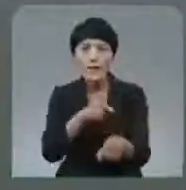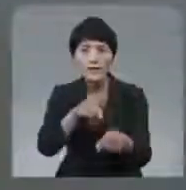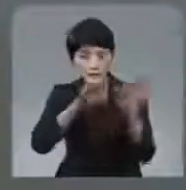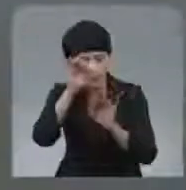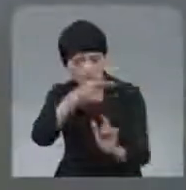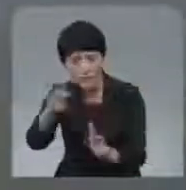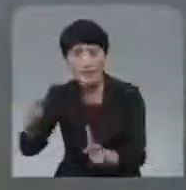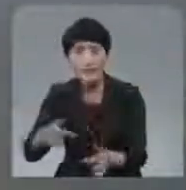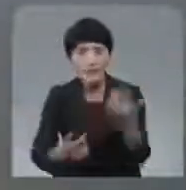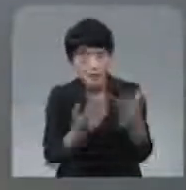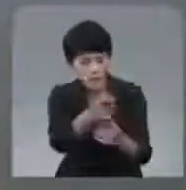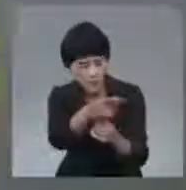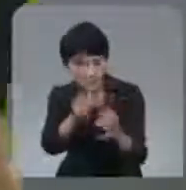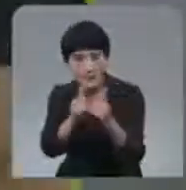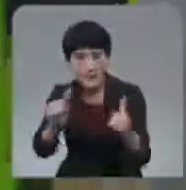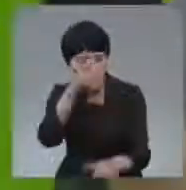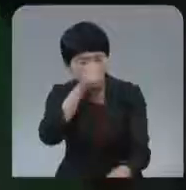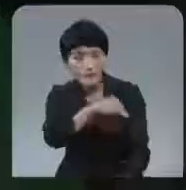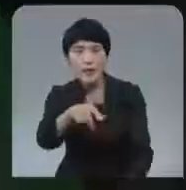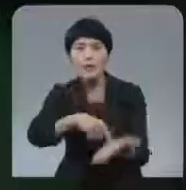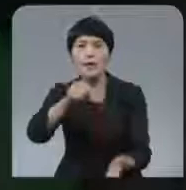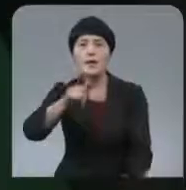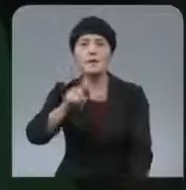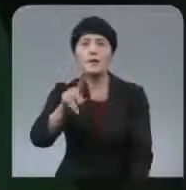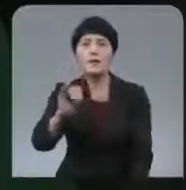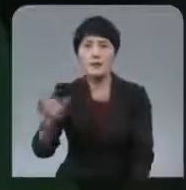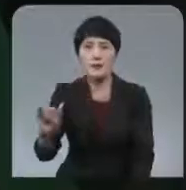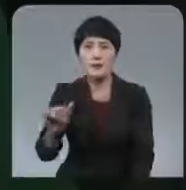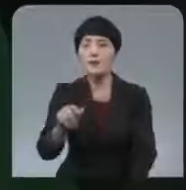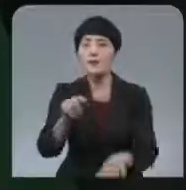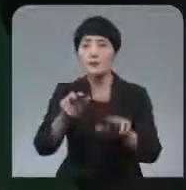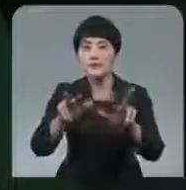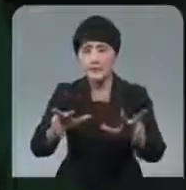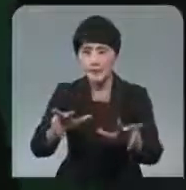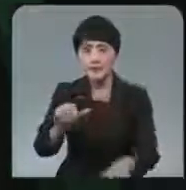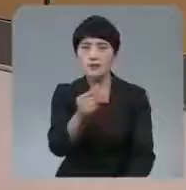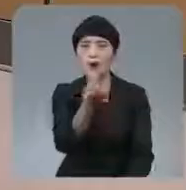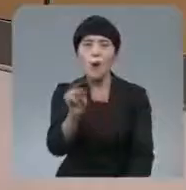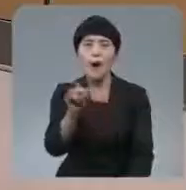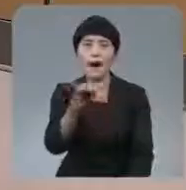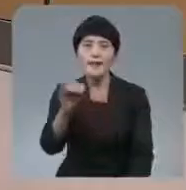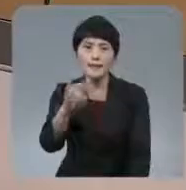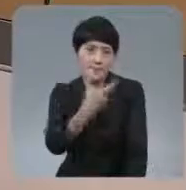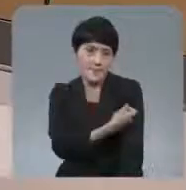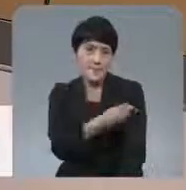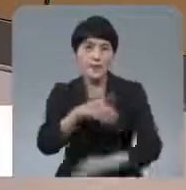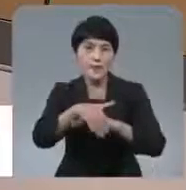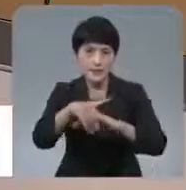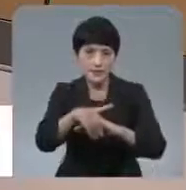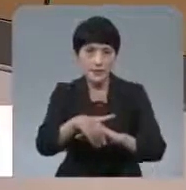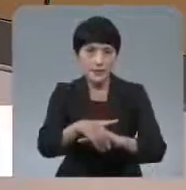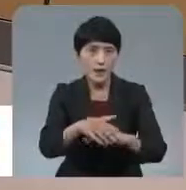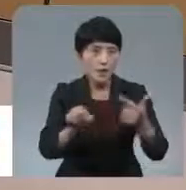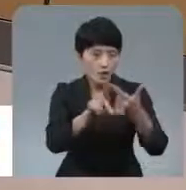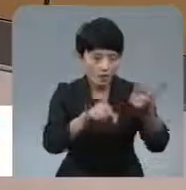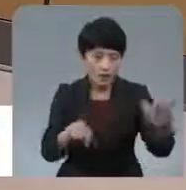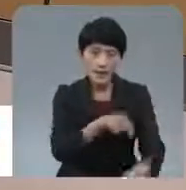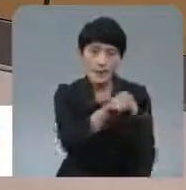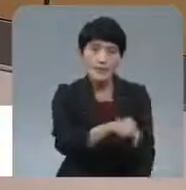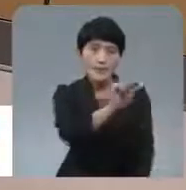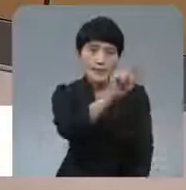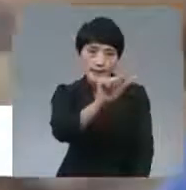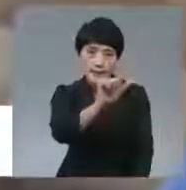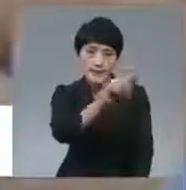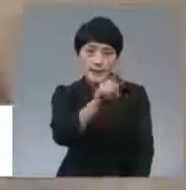tersedia akan mendapatkan suntikan vaksin dosis pertama dengan vaksin FIZR sebanyak 110.000 orang pekerja esensial